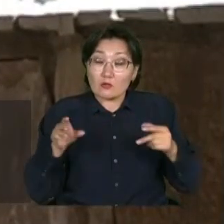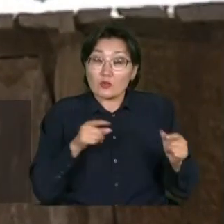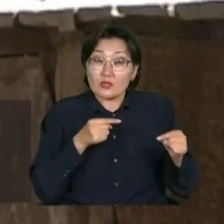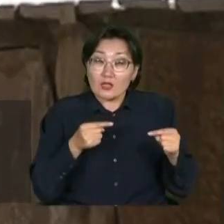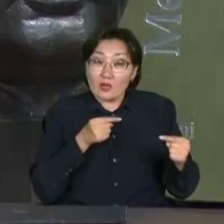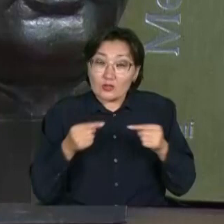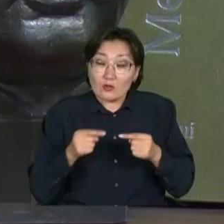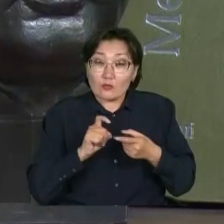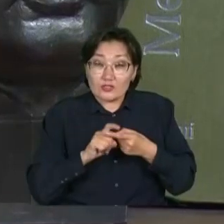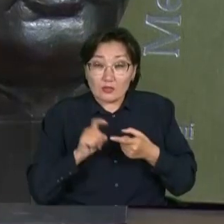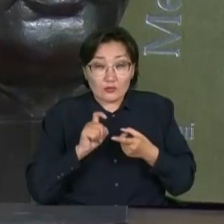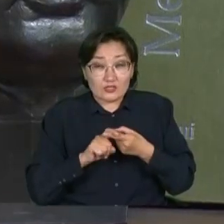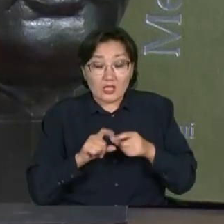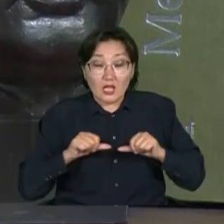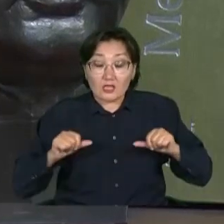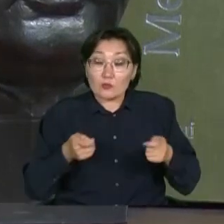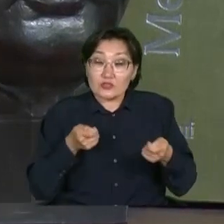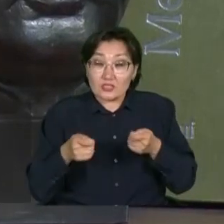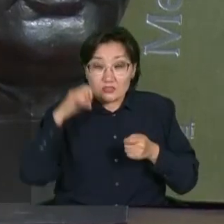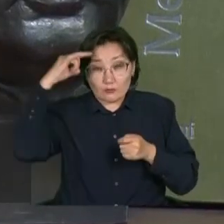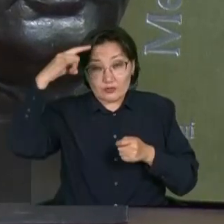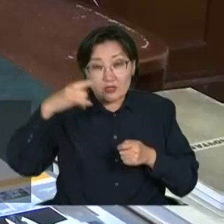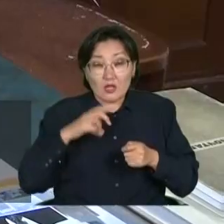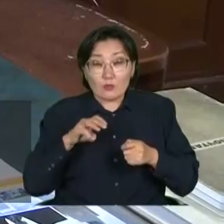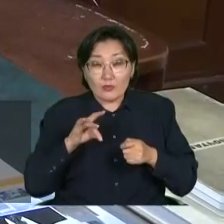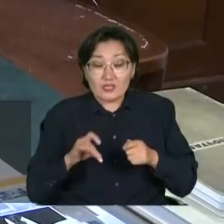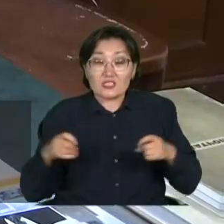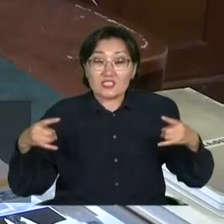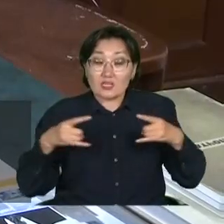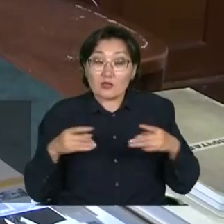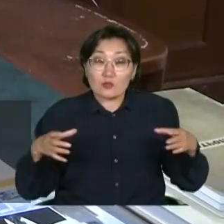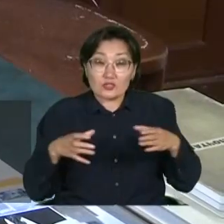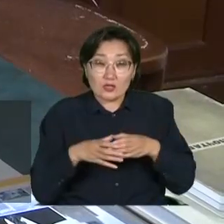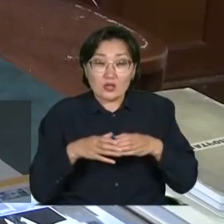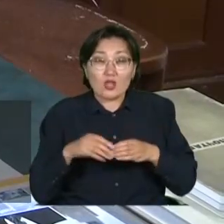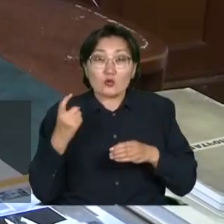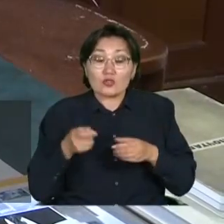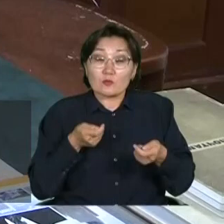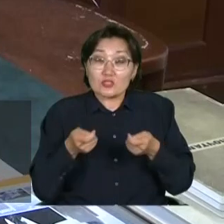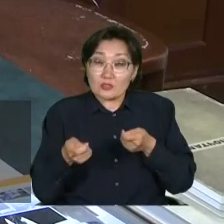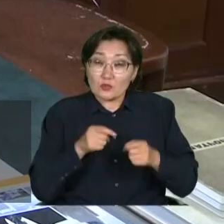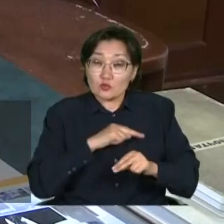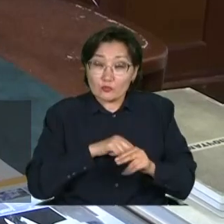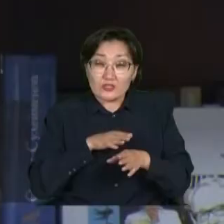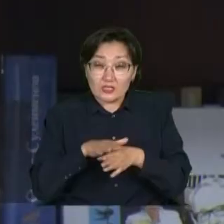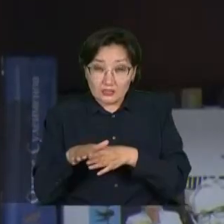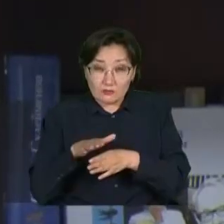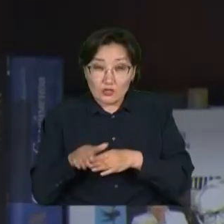байланыстар жөніндегі алқасының басшысы, Қазақстандағы Мир телерадио компаниясының көркемдік жетекшісі болып қызмет